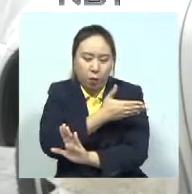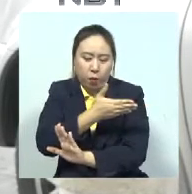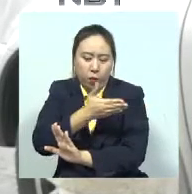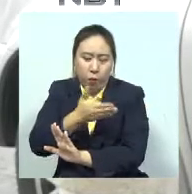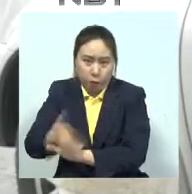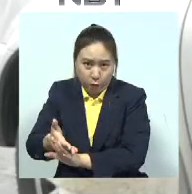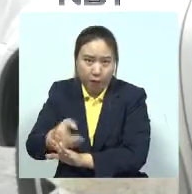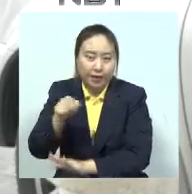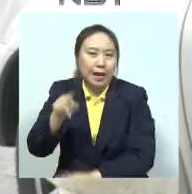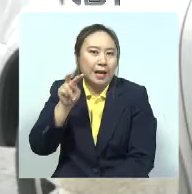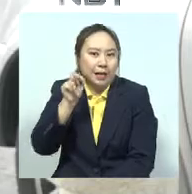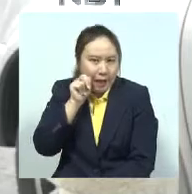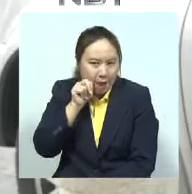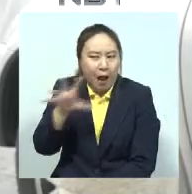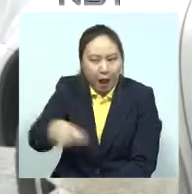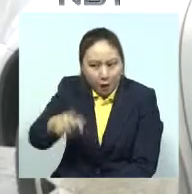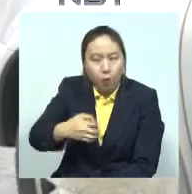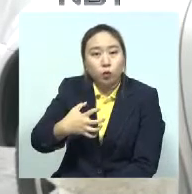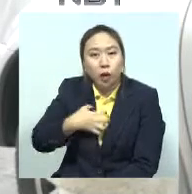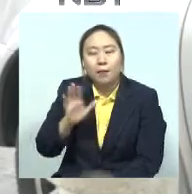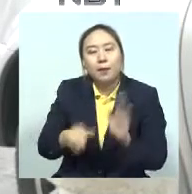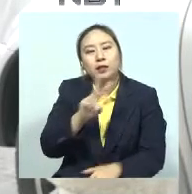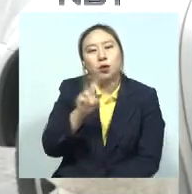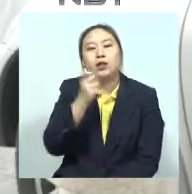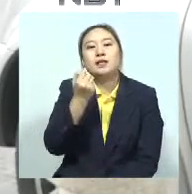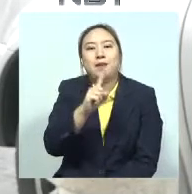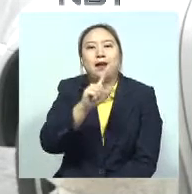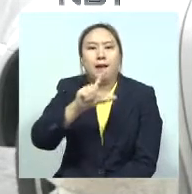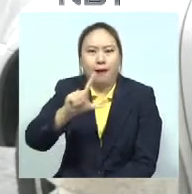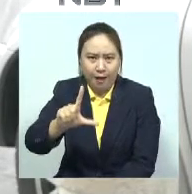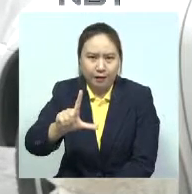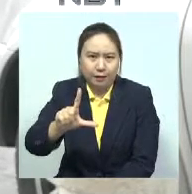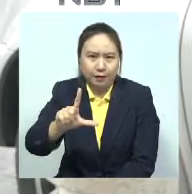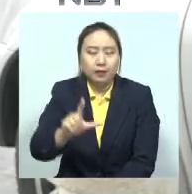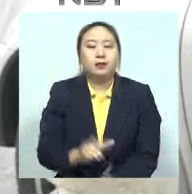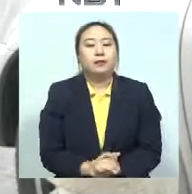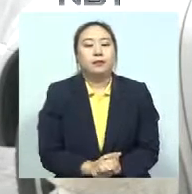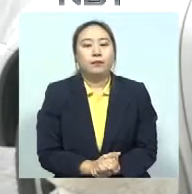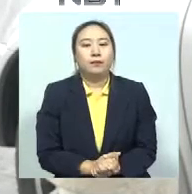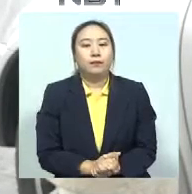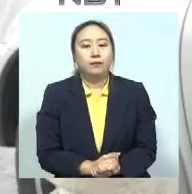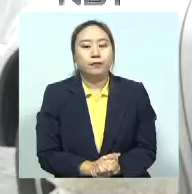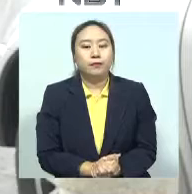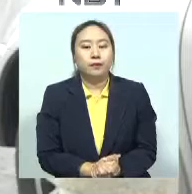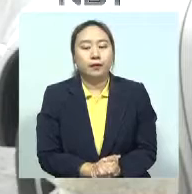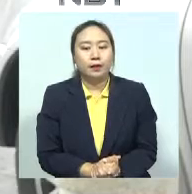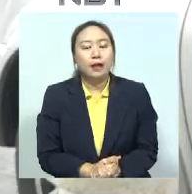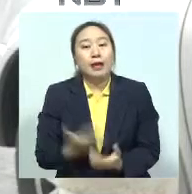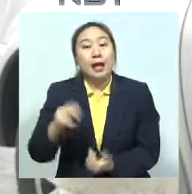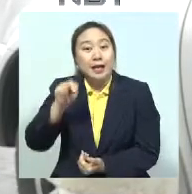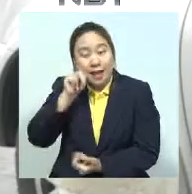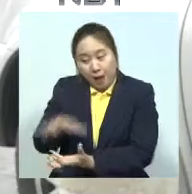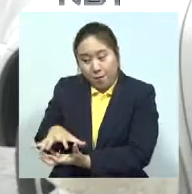ราจะใช้น้ำอีก211ล้านนะครับซึ่งน้ำที่มี